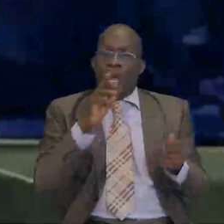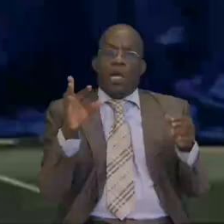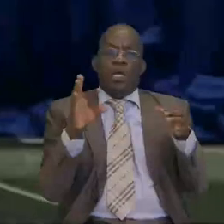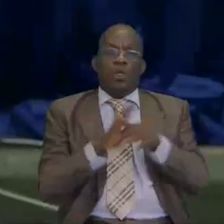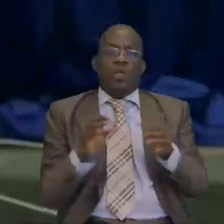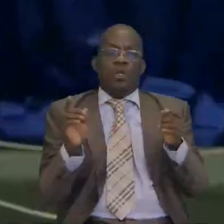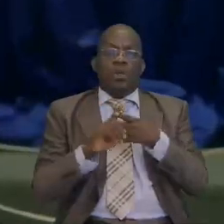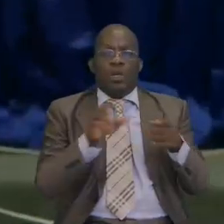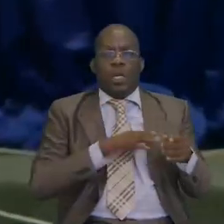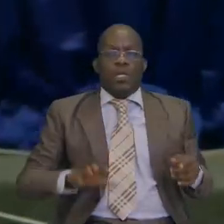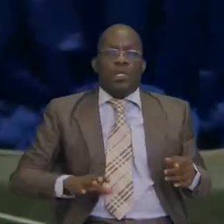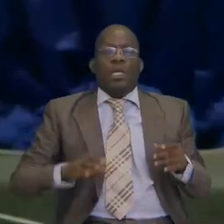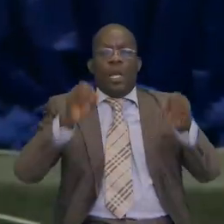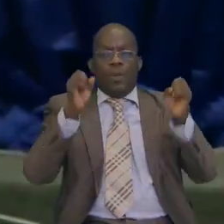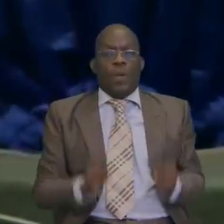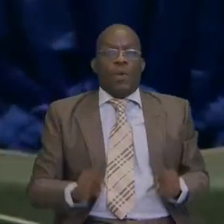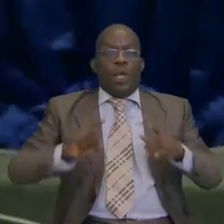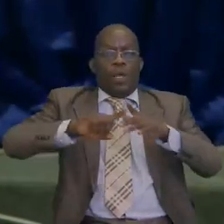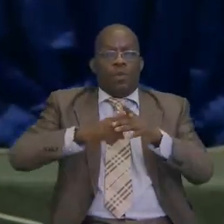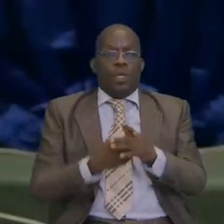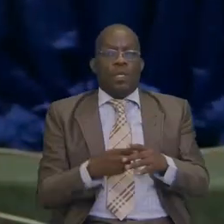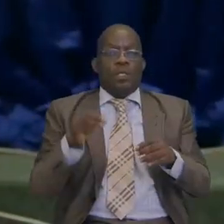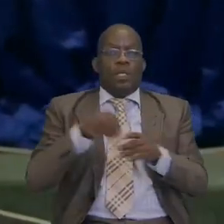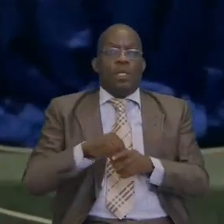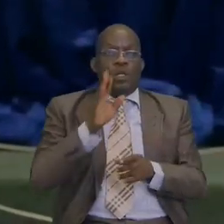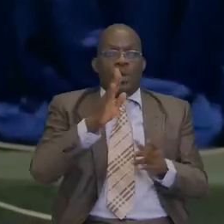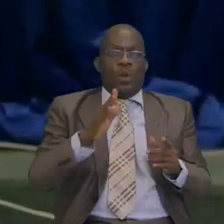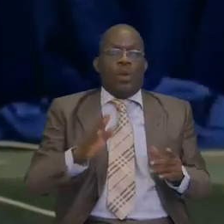la puissance commence dans votre vie.